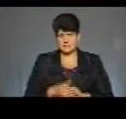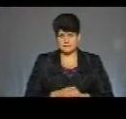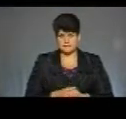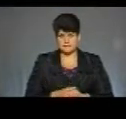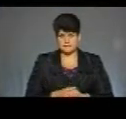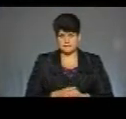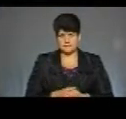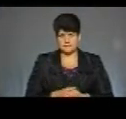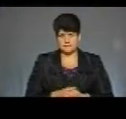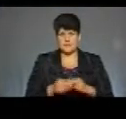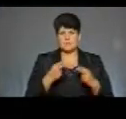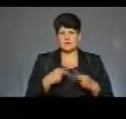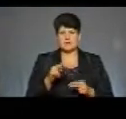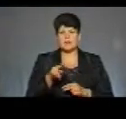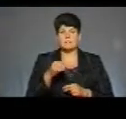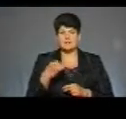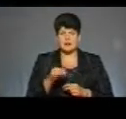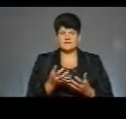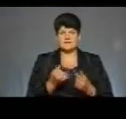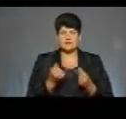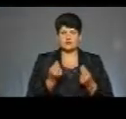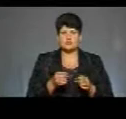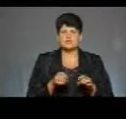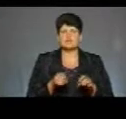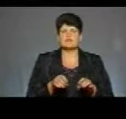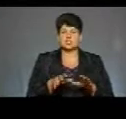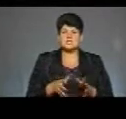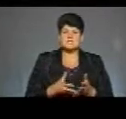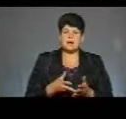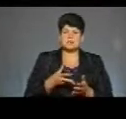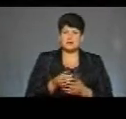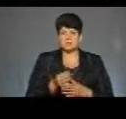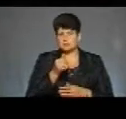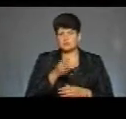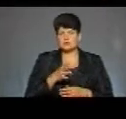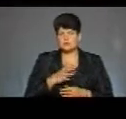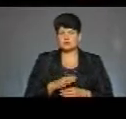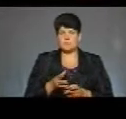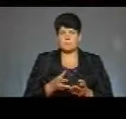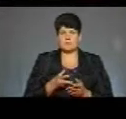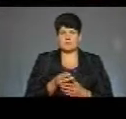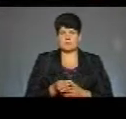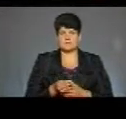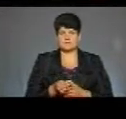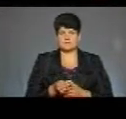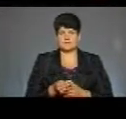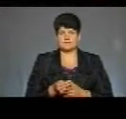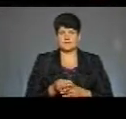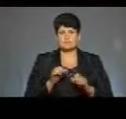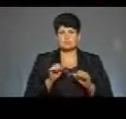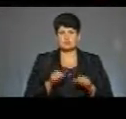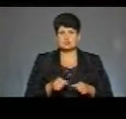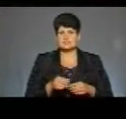я тоді буду... Продала пай, взяла гроші і вирішила заплатити, бо не годен витримати, щоб платити, розумієте? Возможності